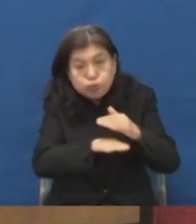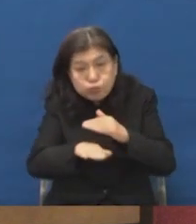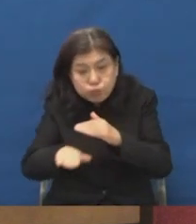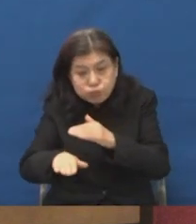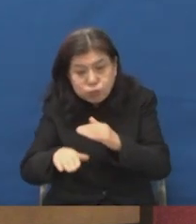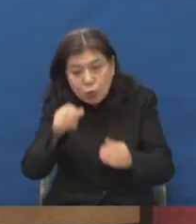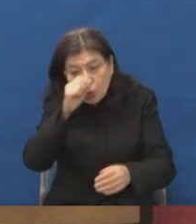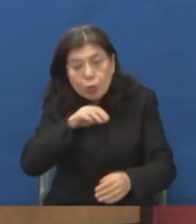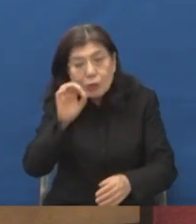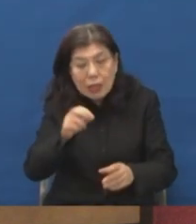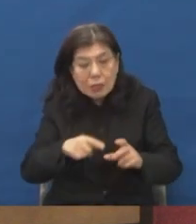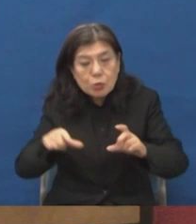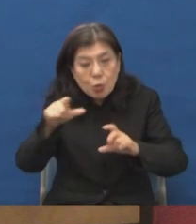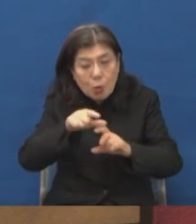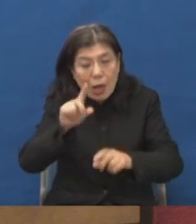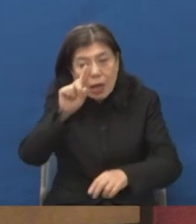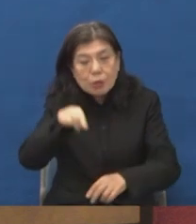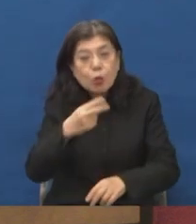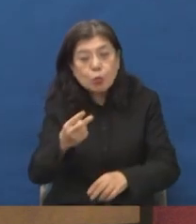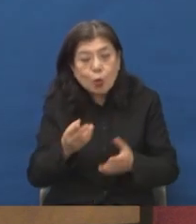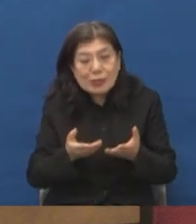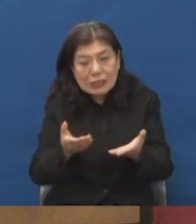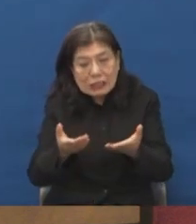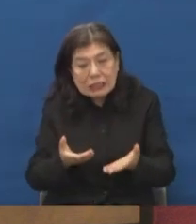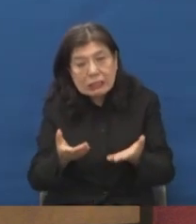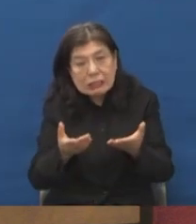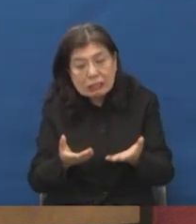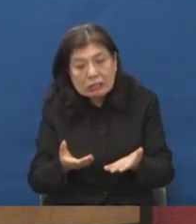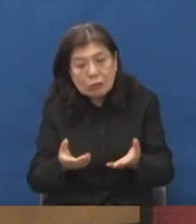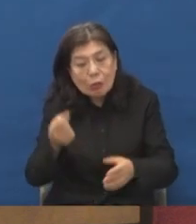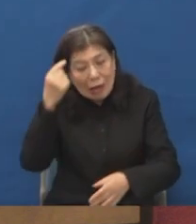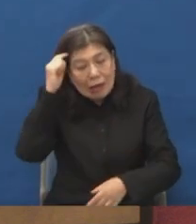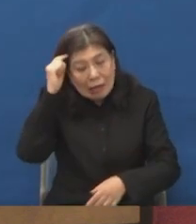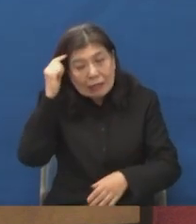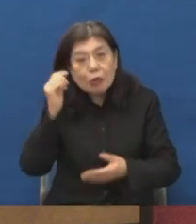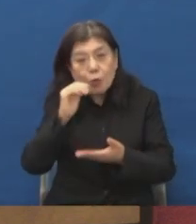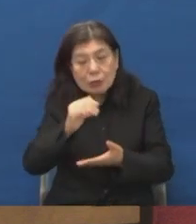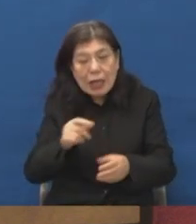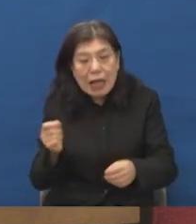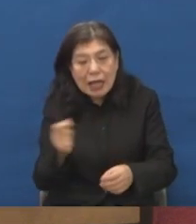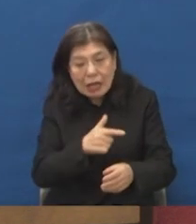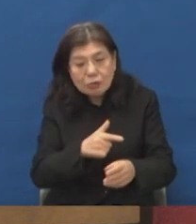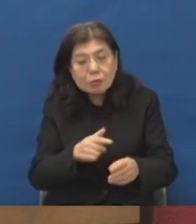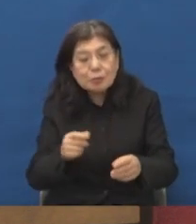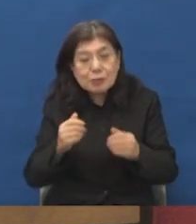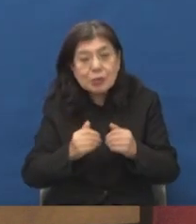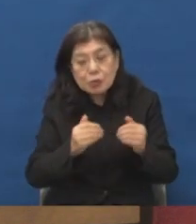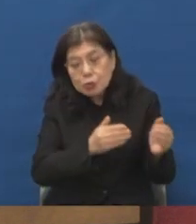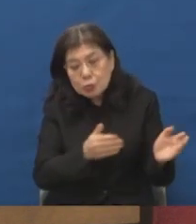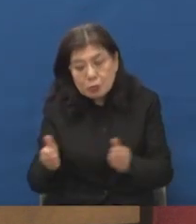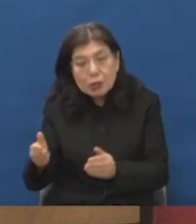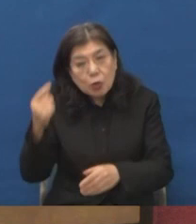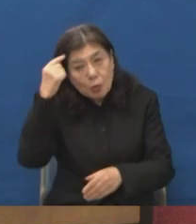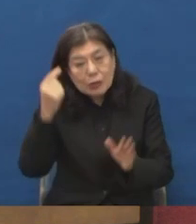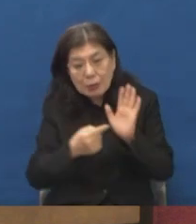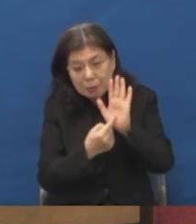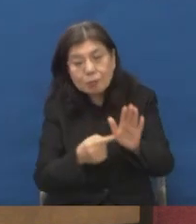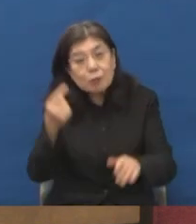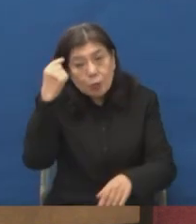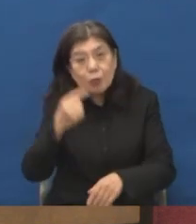は、能登地震の被害を受けてのこともあり、早急な手を打とうとした表れだと思います。引き